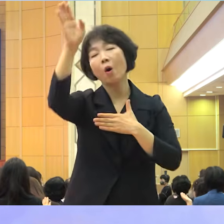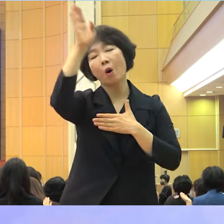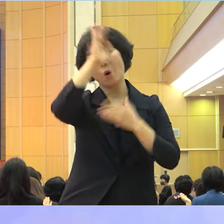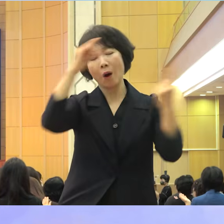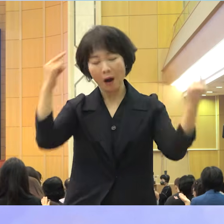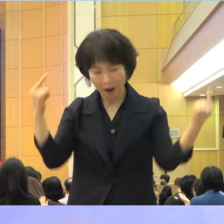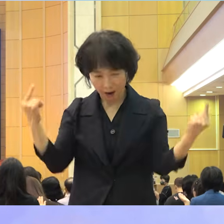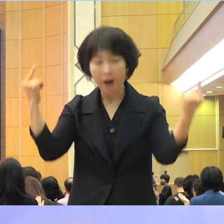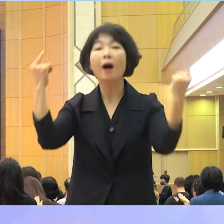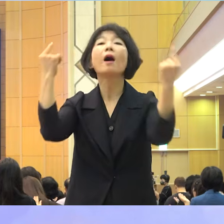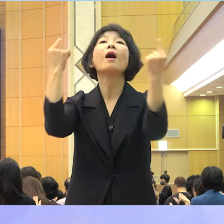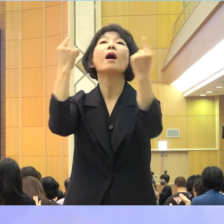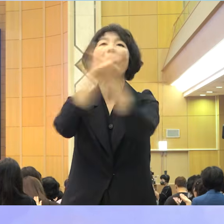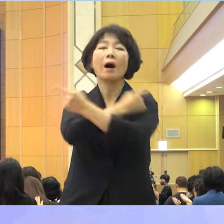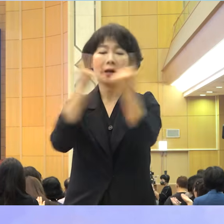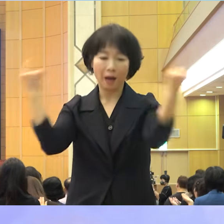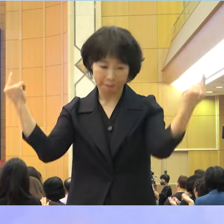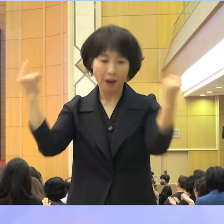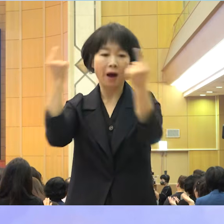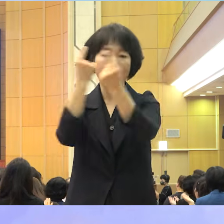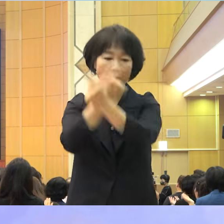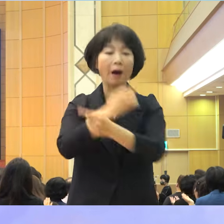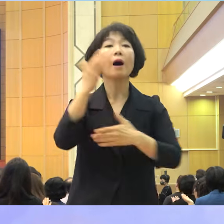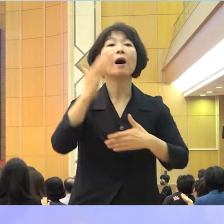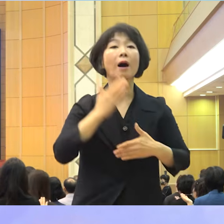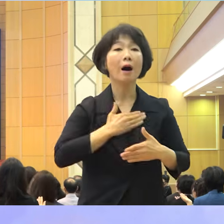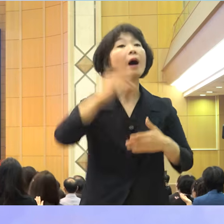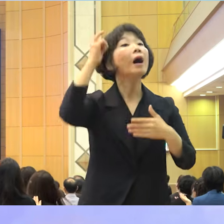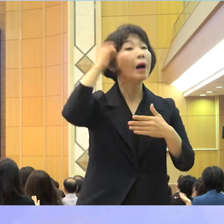주시니 여호와